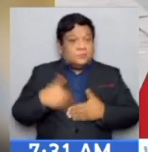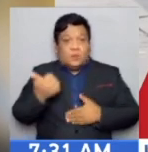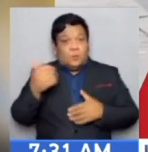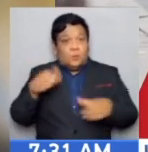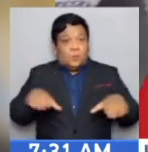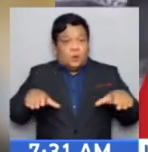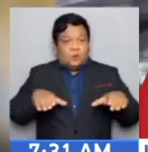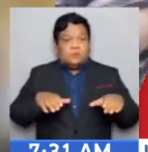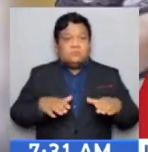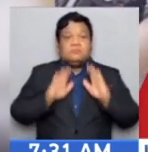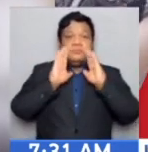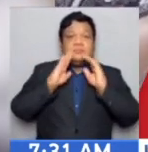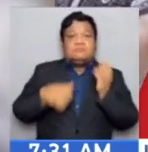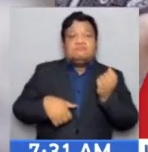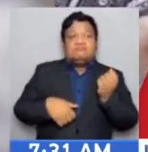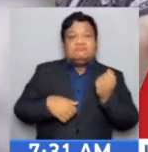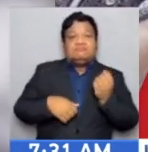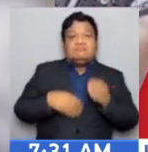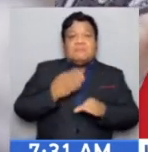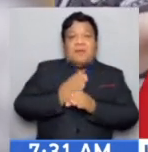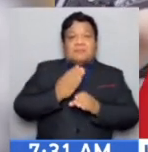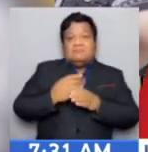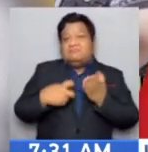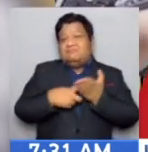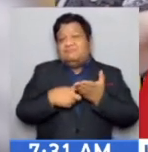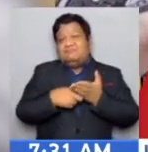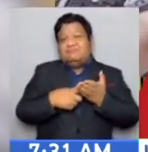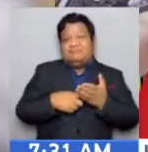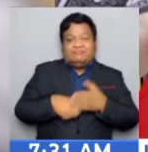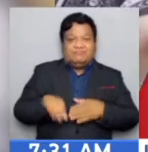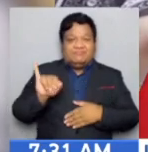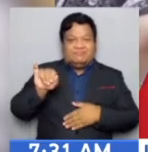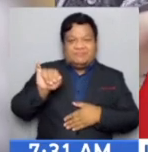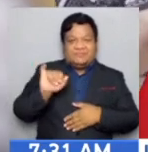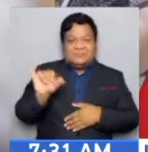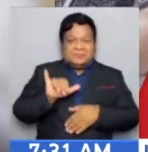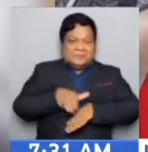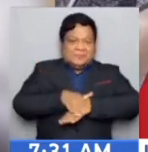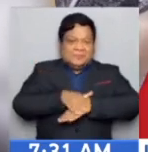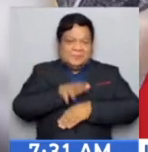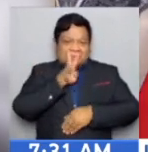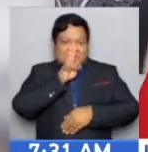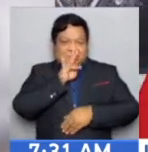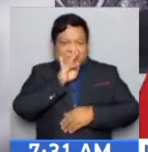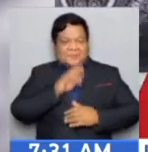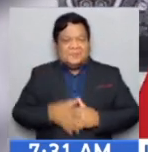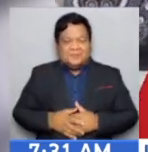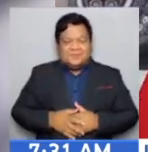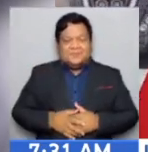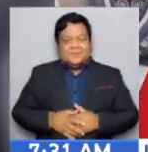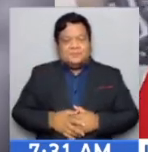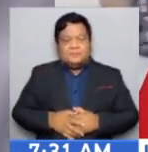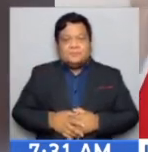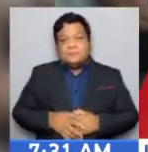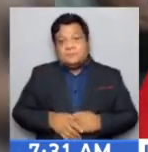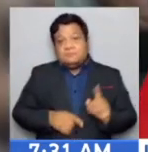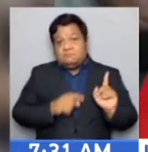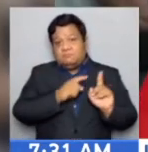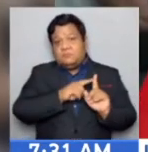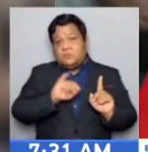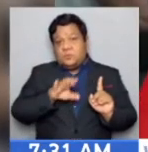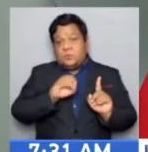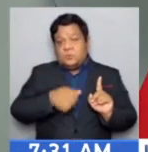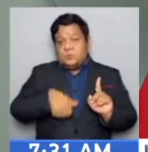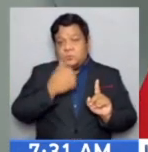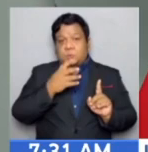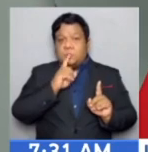Shut up. Yo, Betty. Can I have the BBQ ba? Can I right now, kasi? Wagi naman si Jico dahil nakuha niya ang kiliti